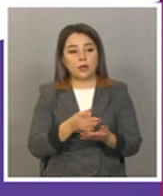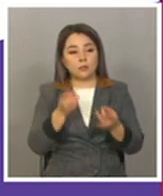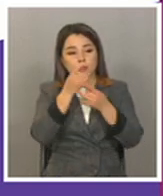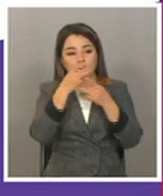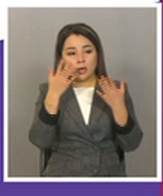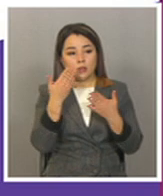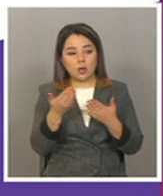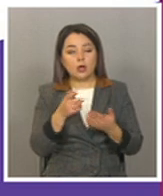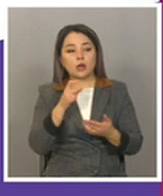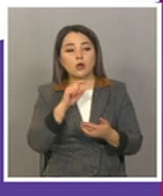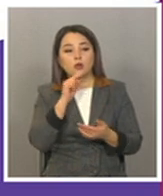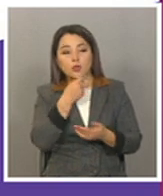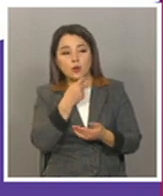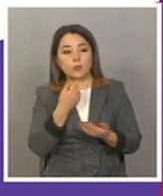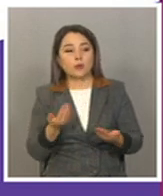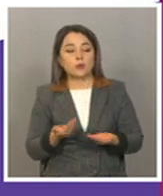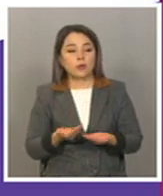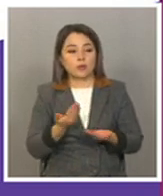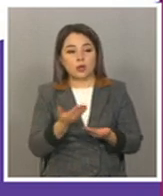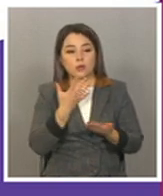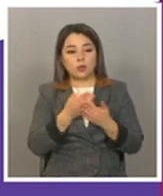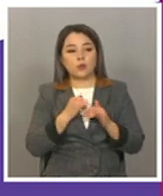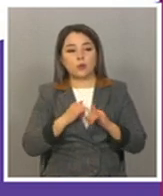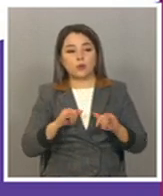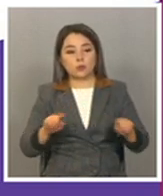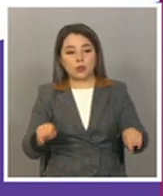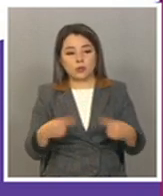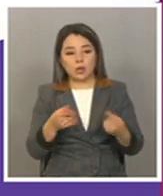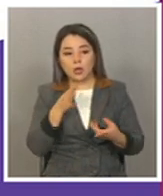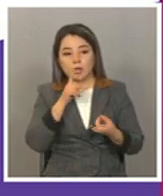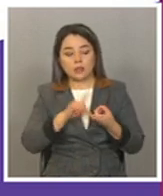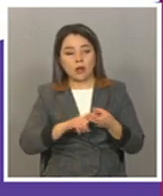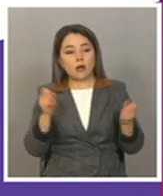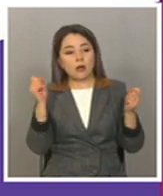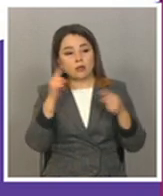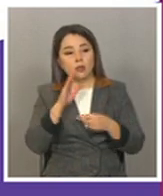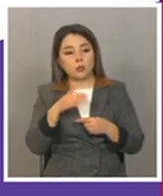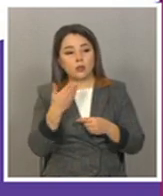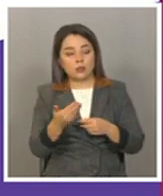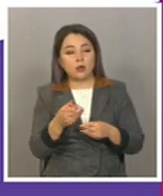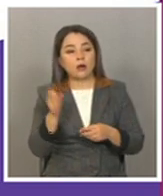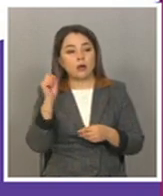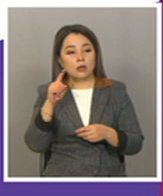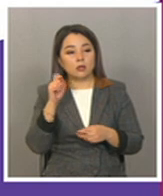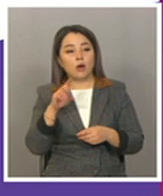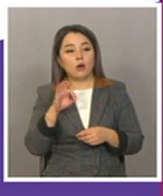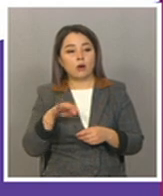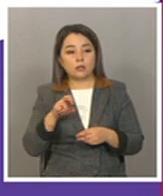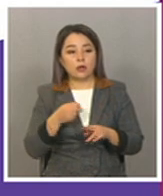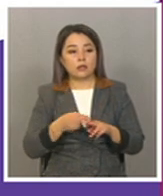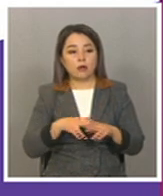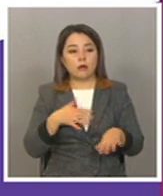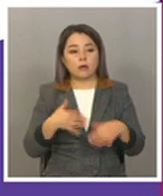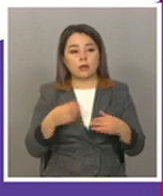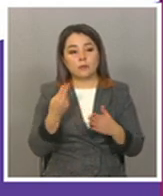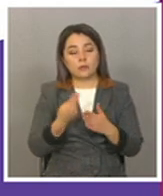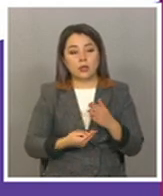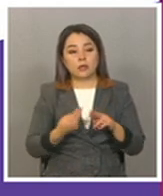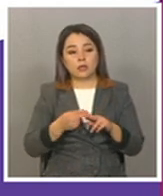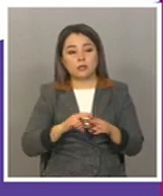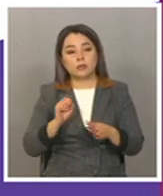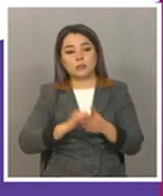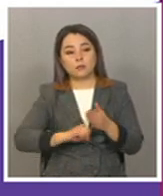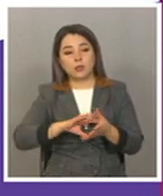және экономикалық тұрғыдан гүлдену кезеңін анықтайсыз. Және Алтын Орда мемлекетінің әлсіреу себептерімен